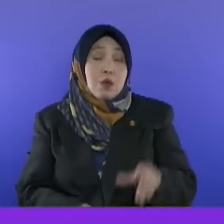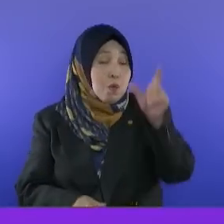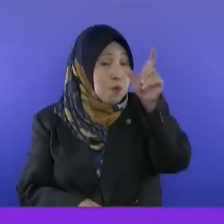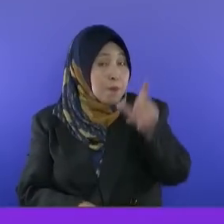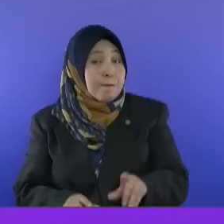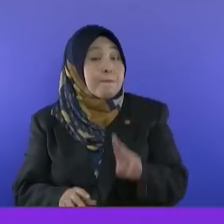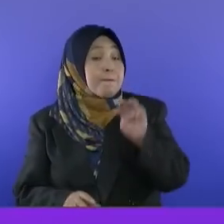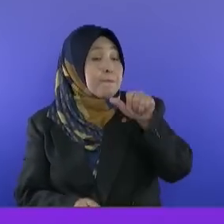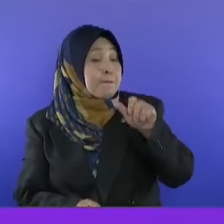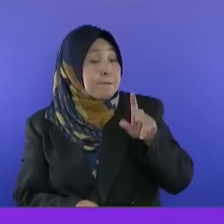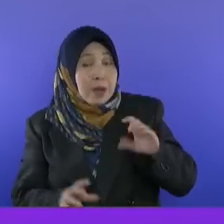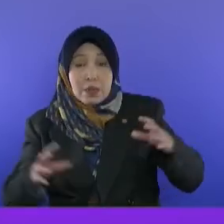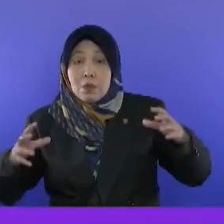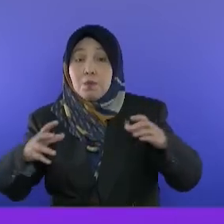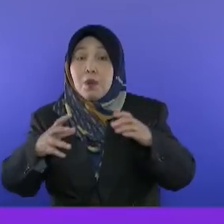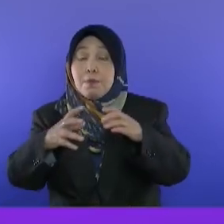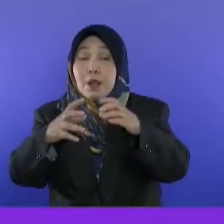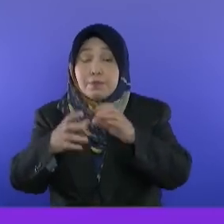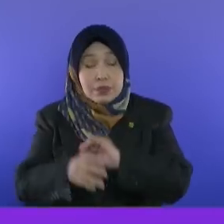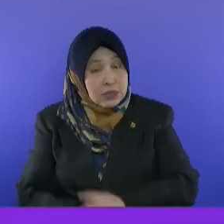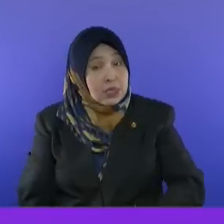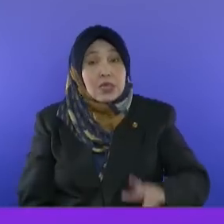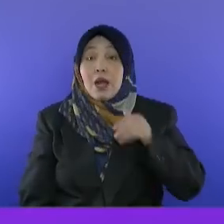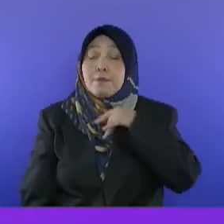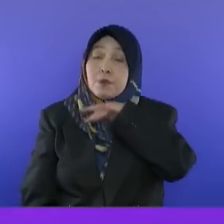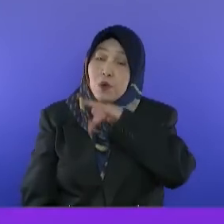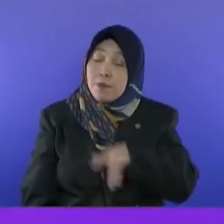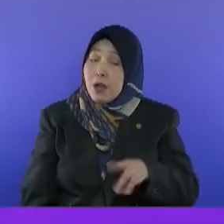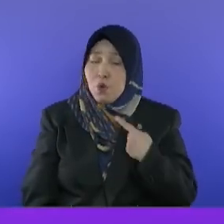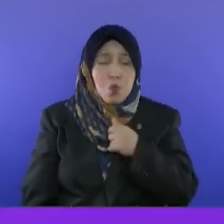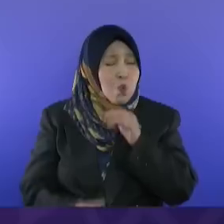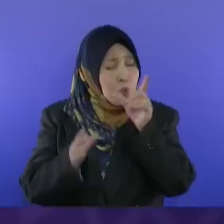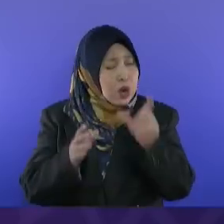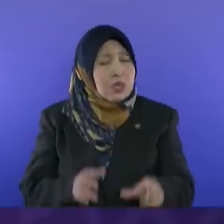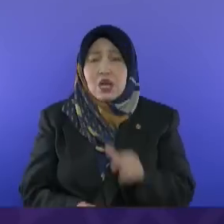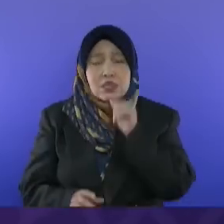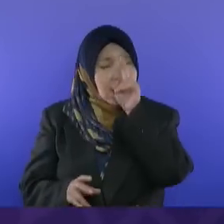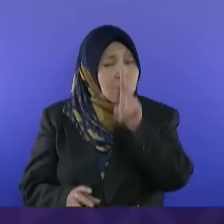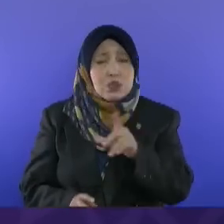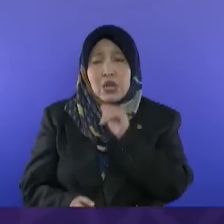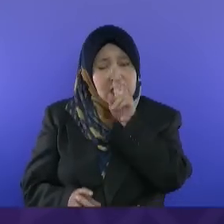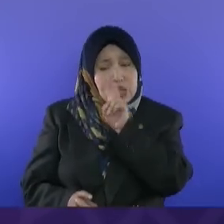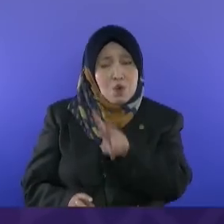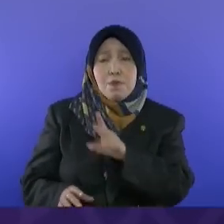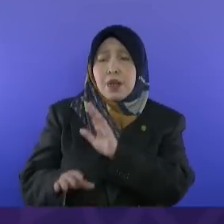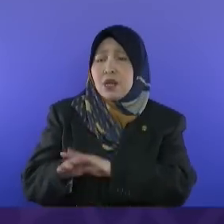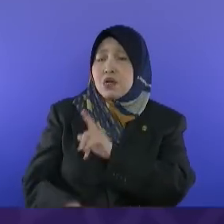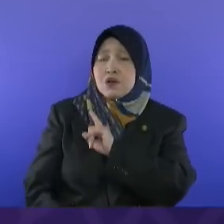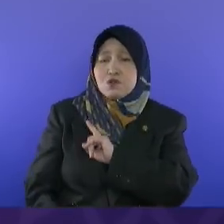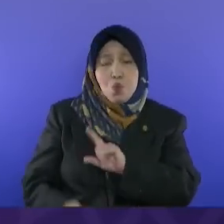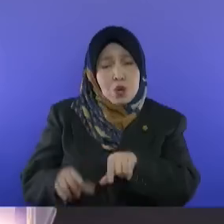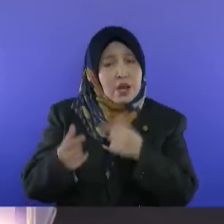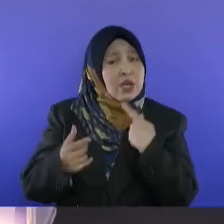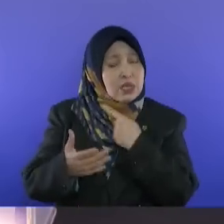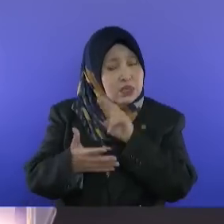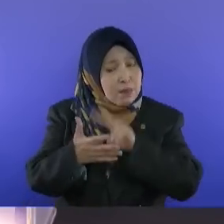kita perlu ya perlu menjaga akhlak Islam tak tengok kepada Alquran yang kita baca tetapi di tengok